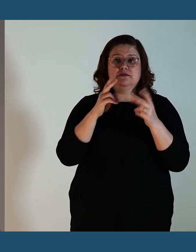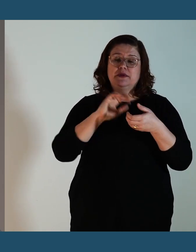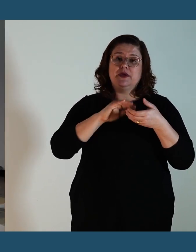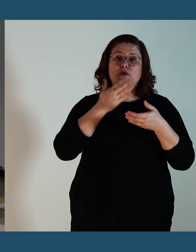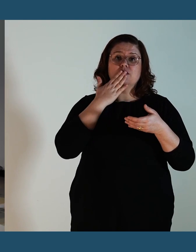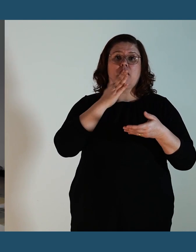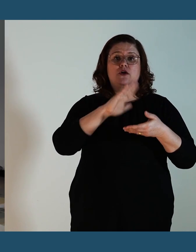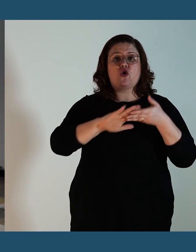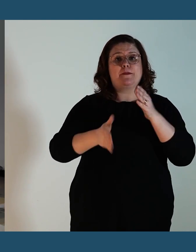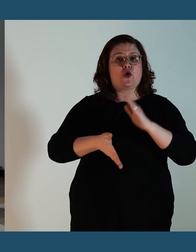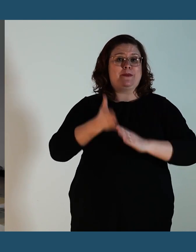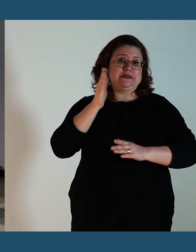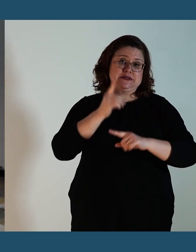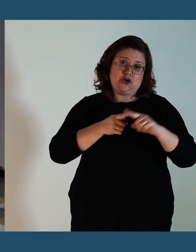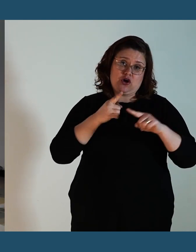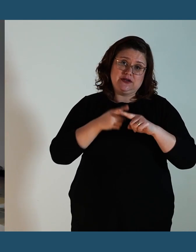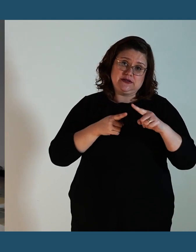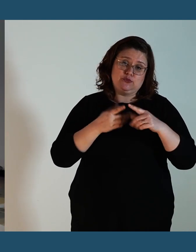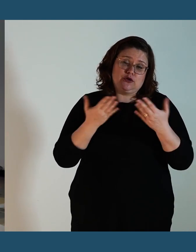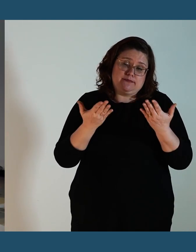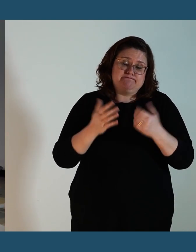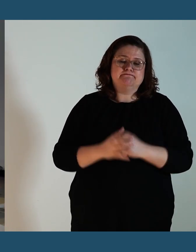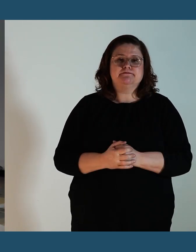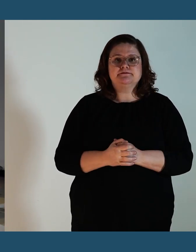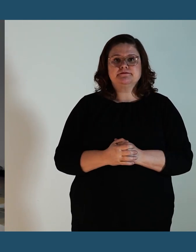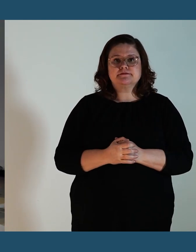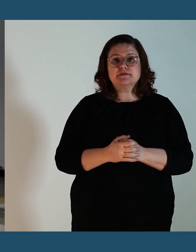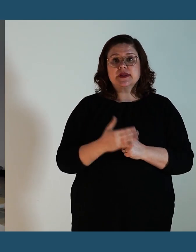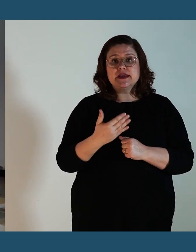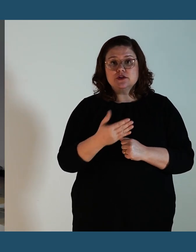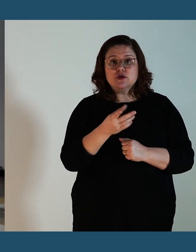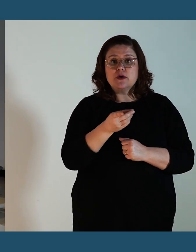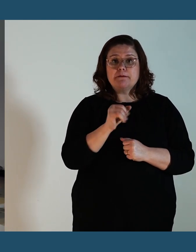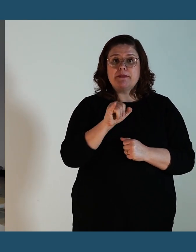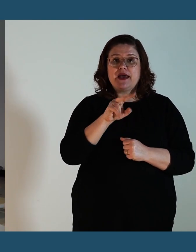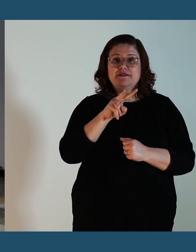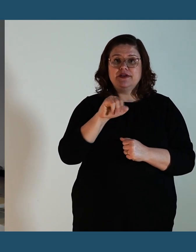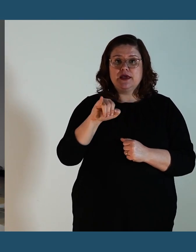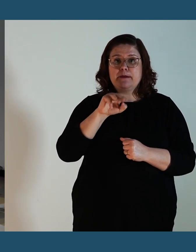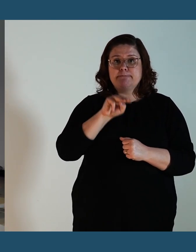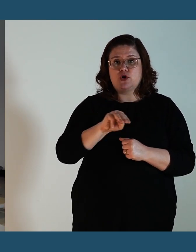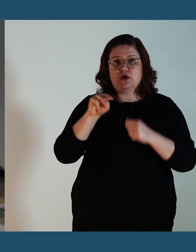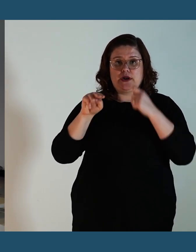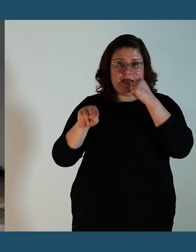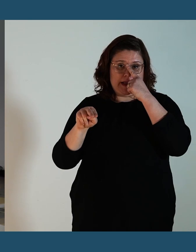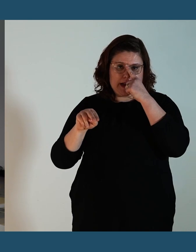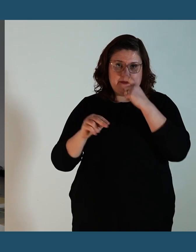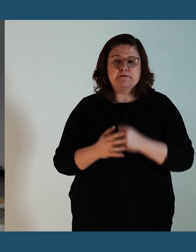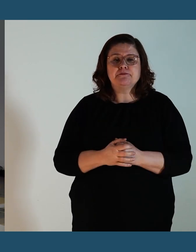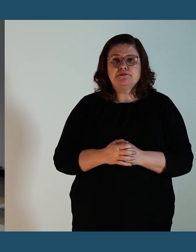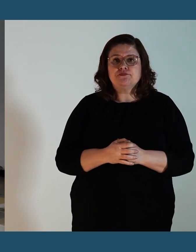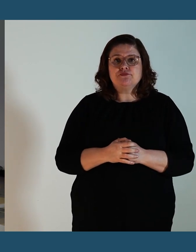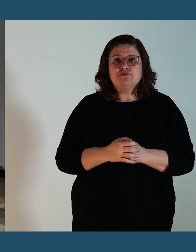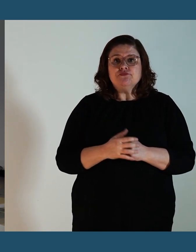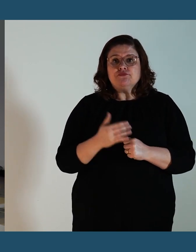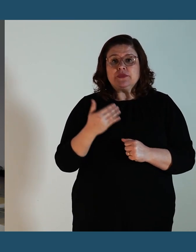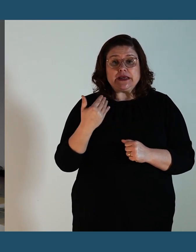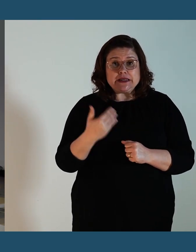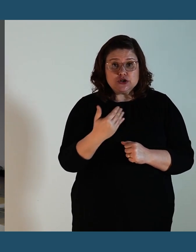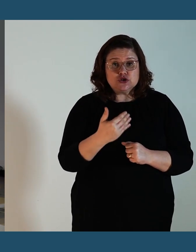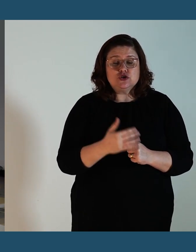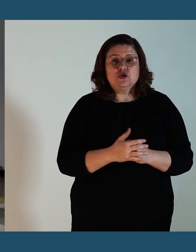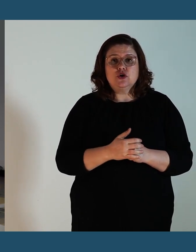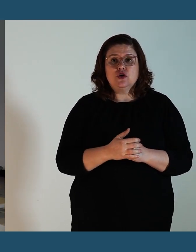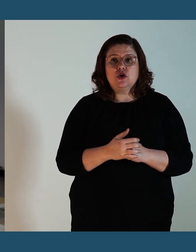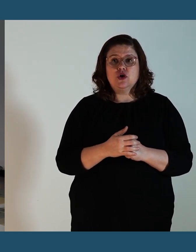kompromissi, sanotaan näin. Kiitos. Sitten vielä Päivi Mononen-Mikkilä. Joo, kiitoksia.